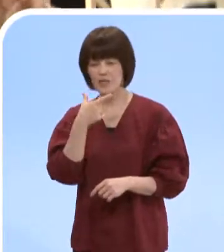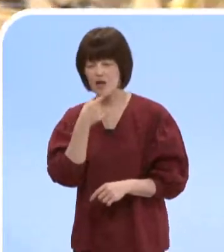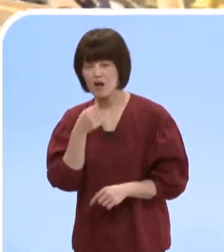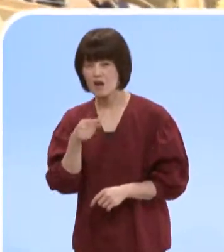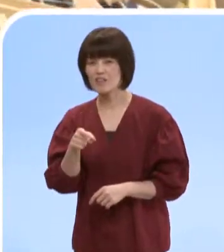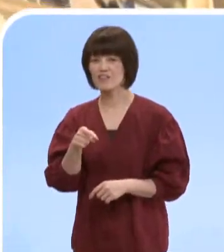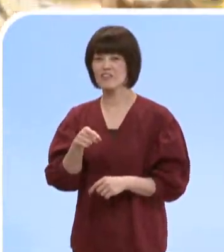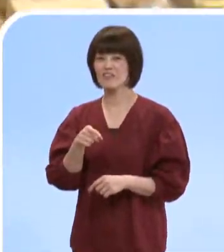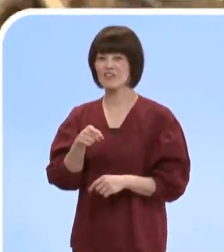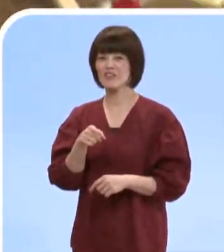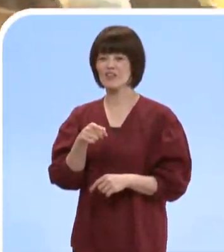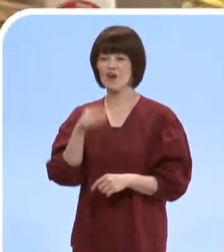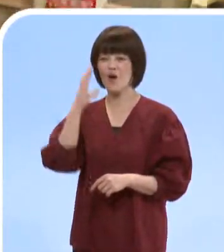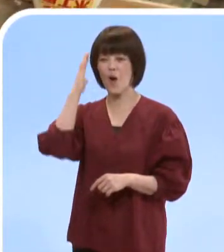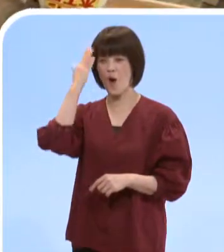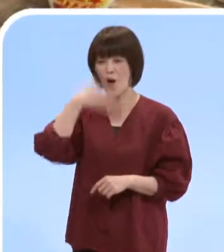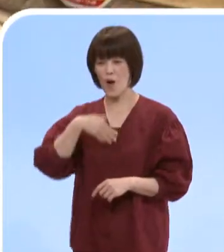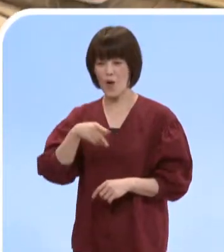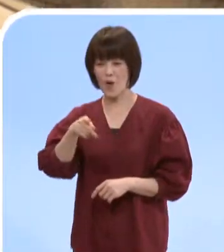て見せて。おお